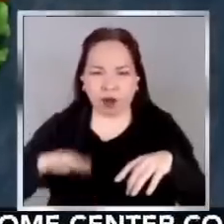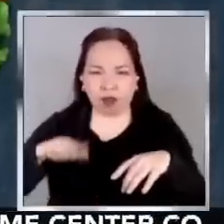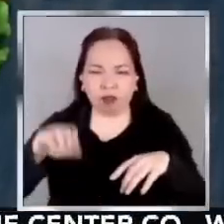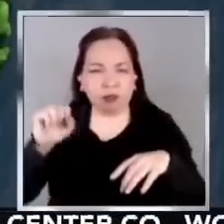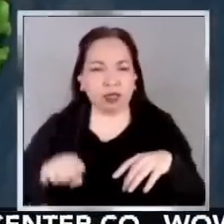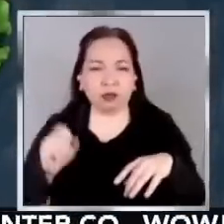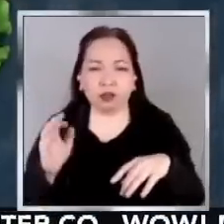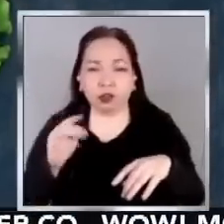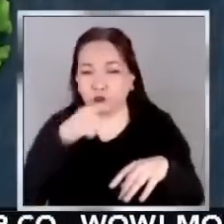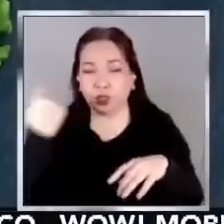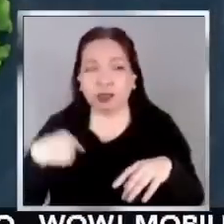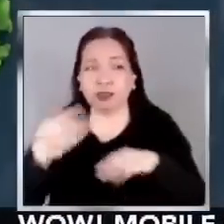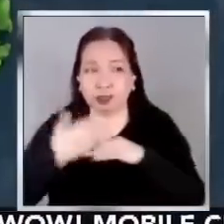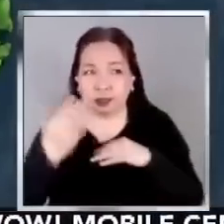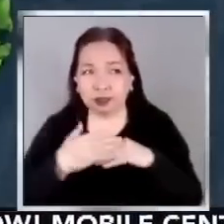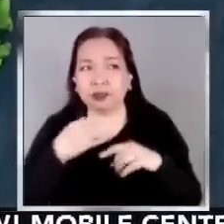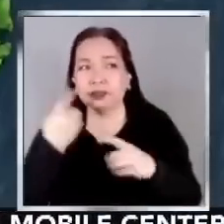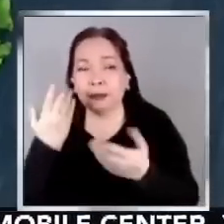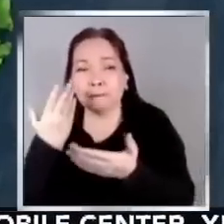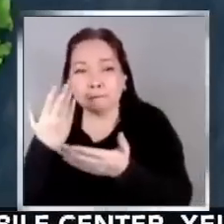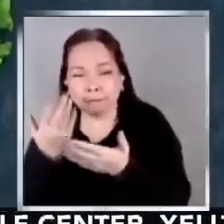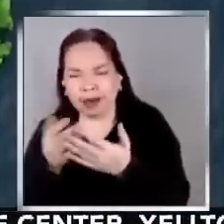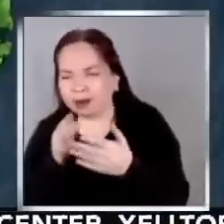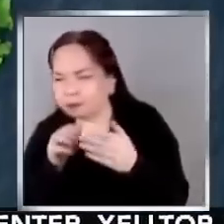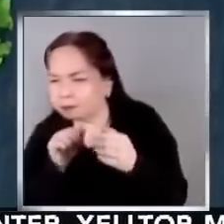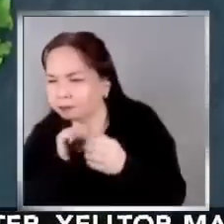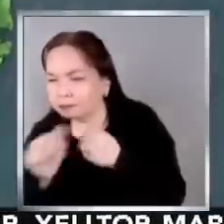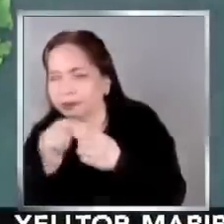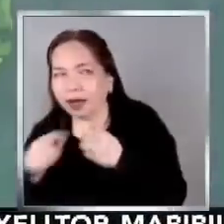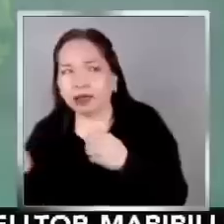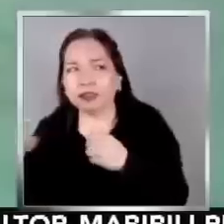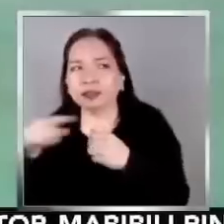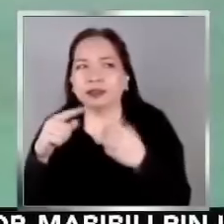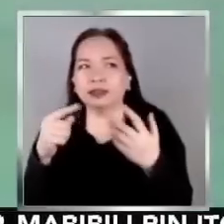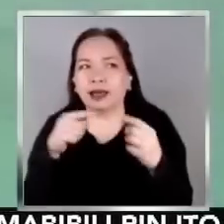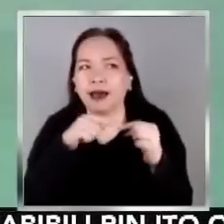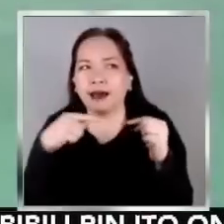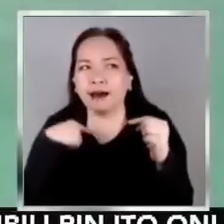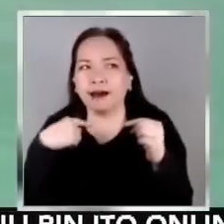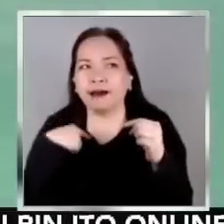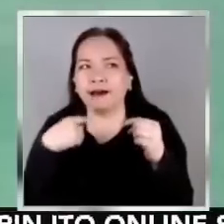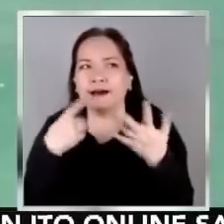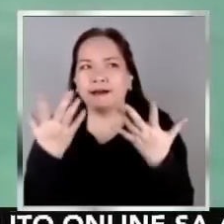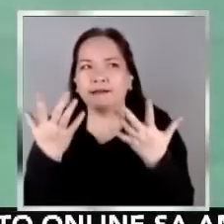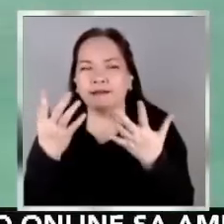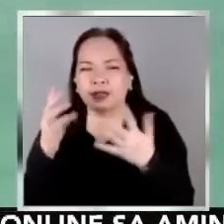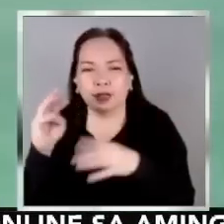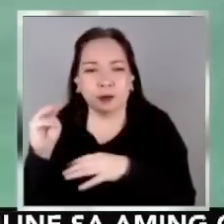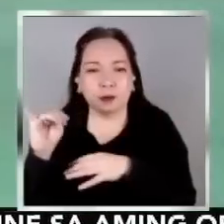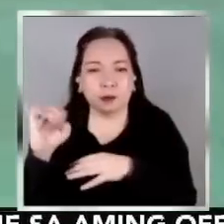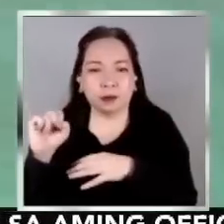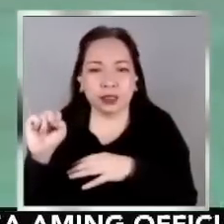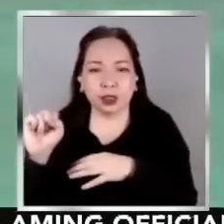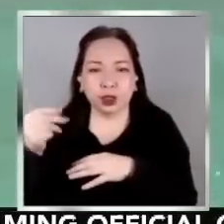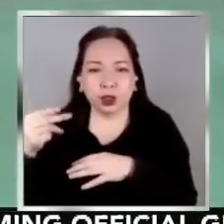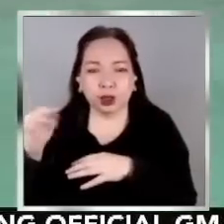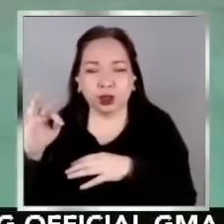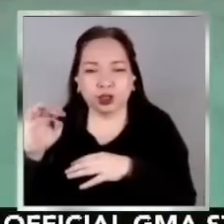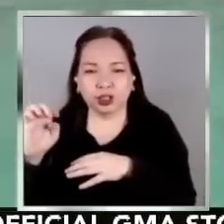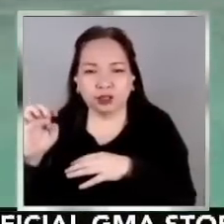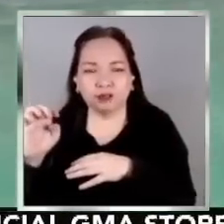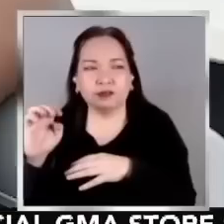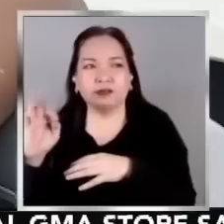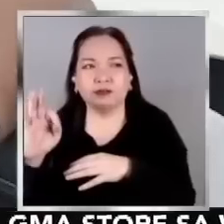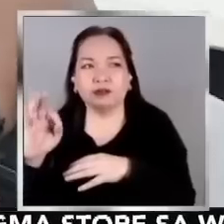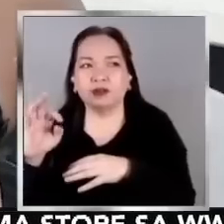ang Ayungin Shoal at ang Mischief Reef na tinayuan ng artipisyal na isla ng China. Mahigit 100 milya ang layo ng lugar na ito sa